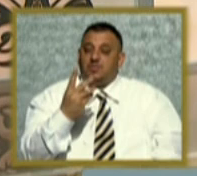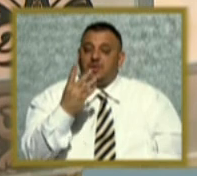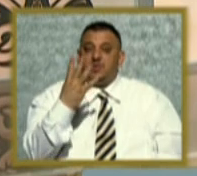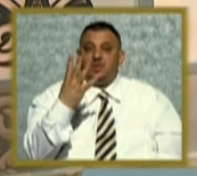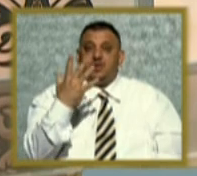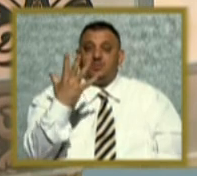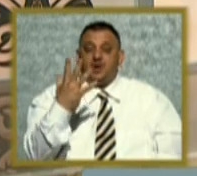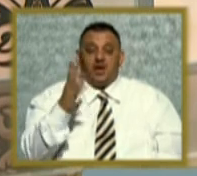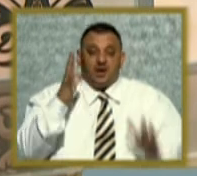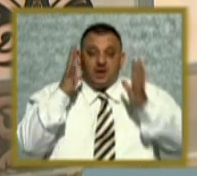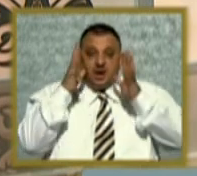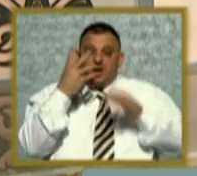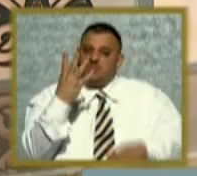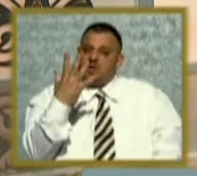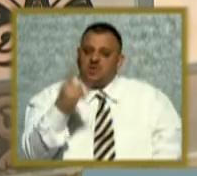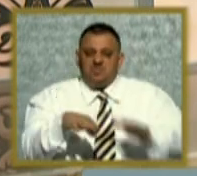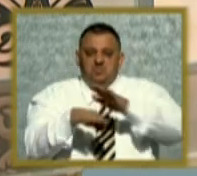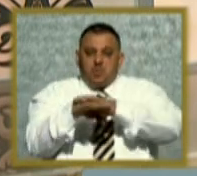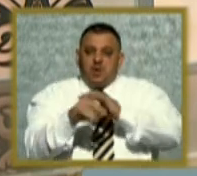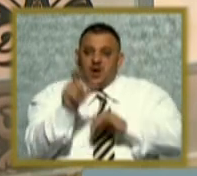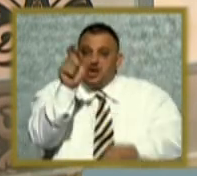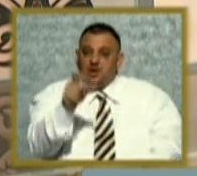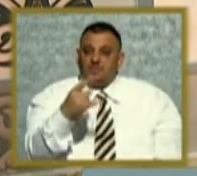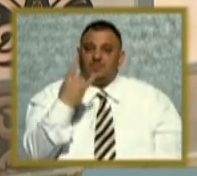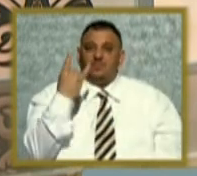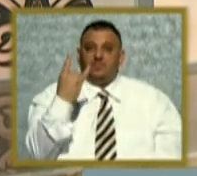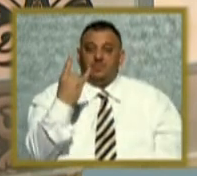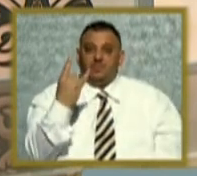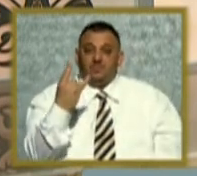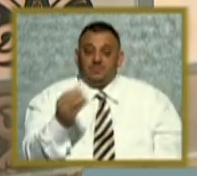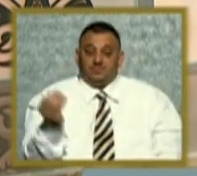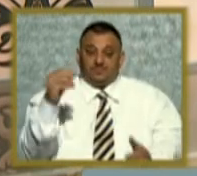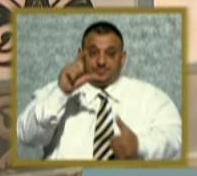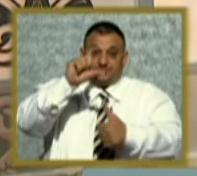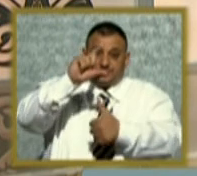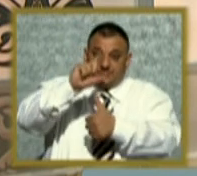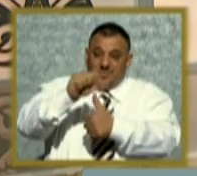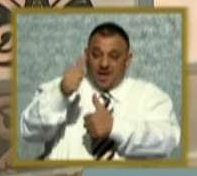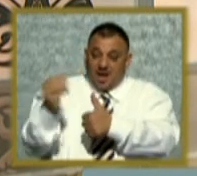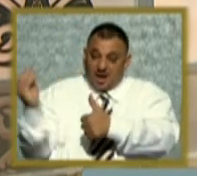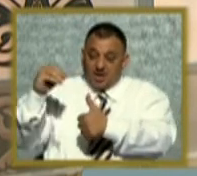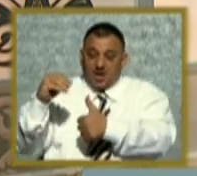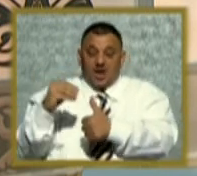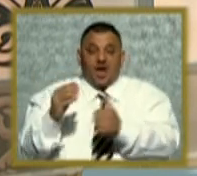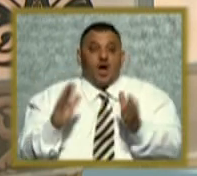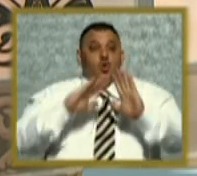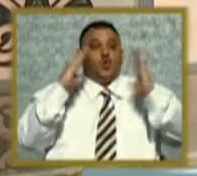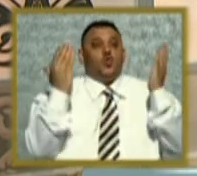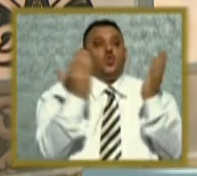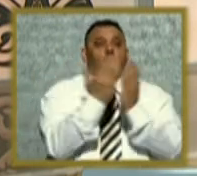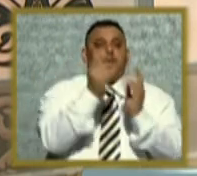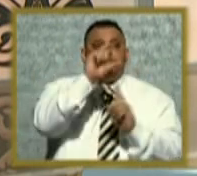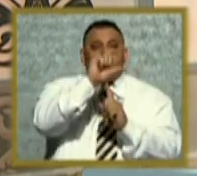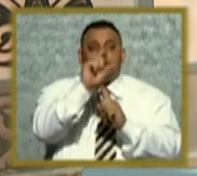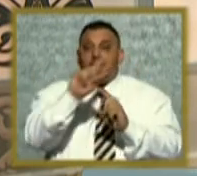4-5 أو 6 مصلين ساعات 10. نعم. أيه أجر أروح على جامع في عدد كبير من